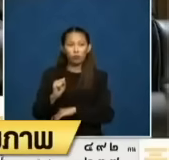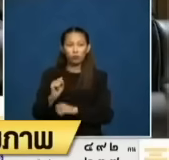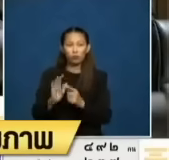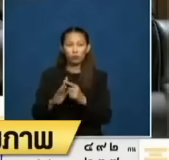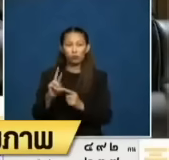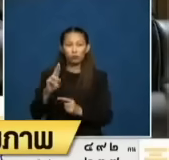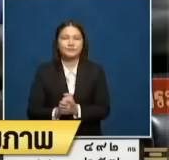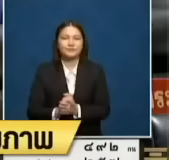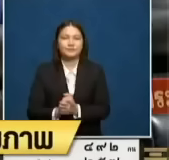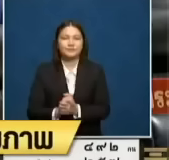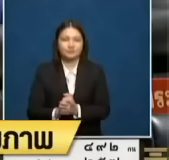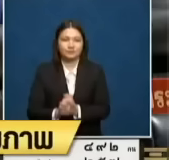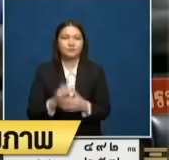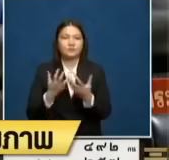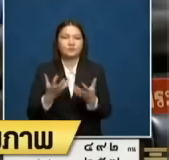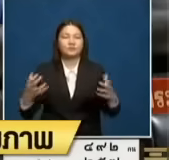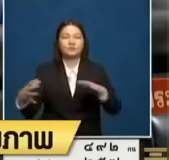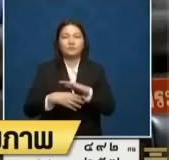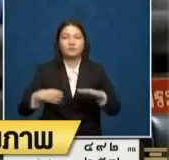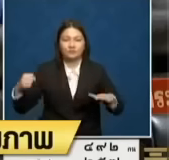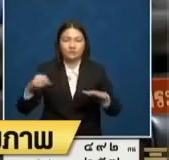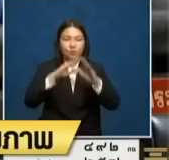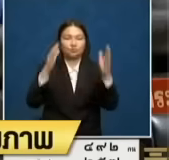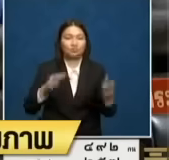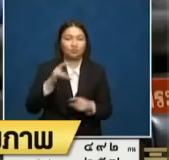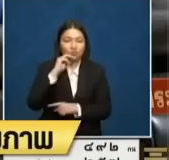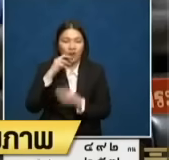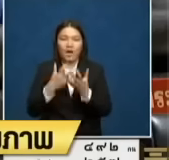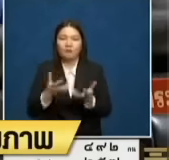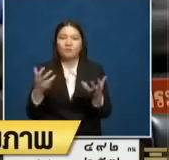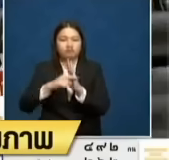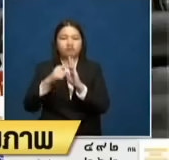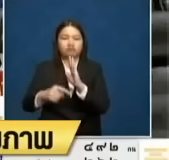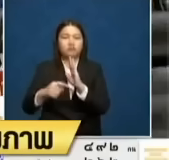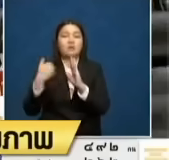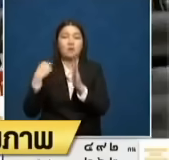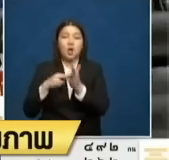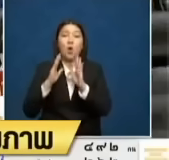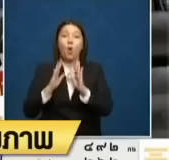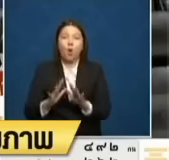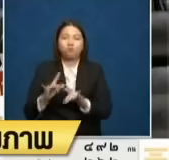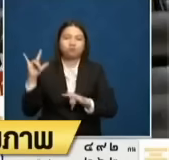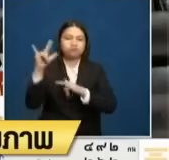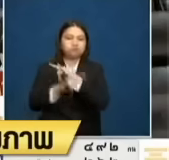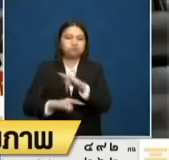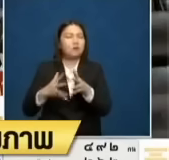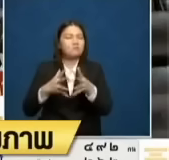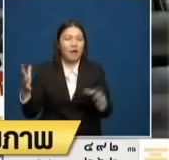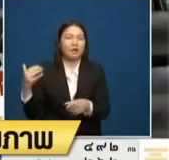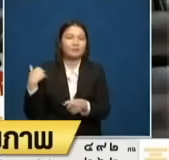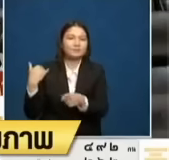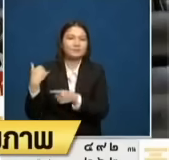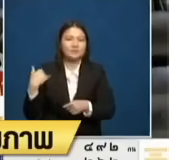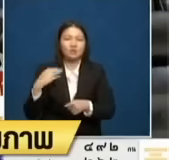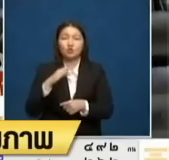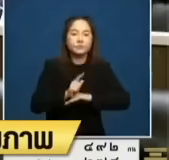รัฐบาลทั้งหมดเลยไม่เอาหมดเลยเอนะฮะรวมไทยสร้างชาติภูมิใจไทยประชาธิปัตย์ไม่เอาเนื้อโทษ